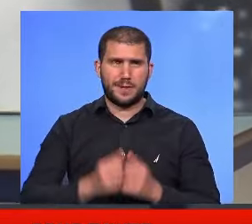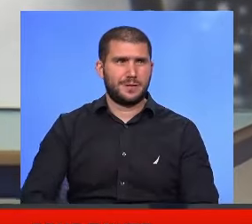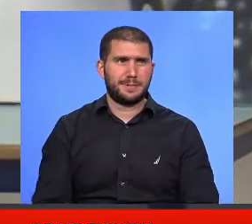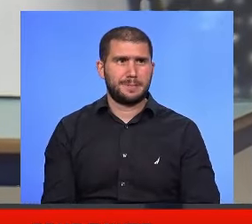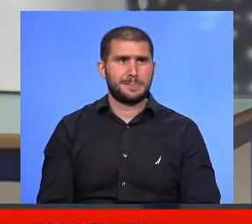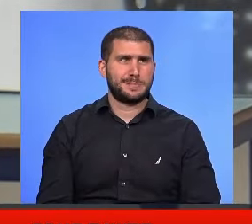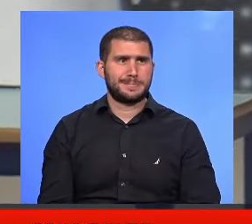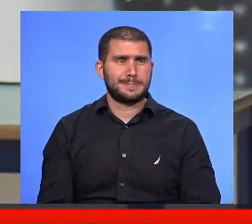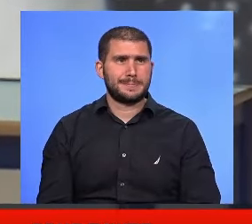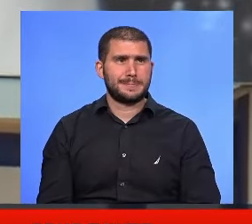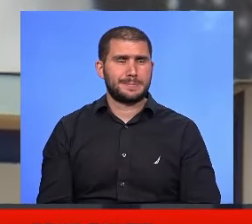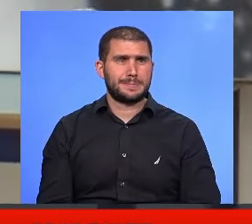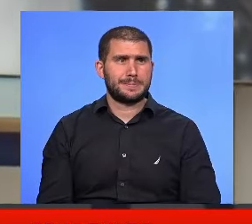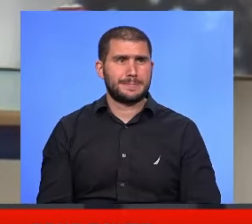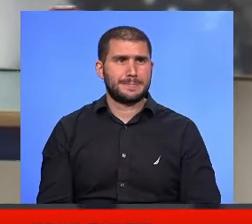מטורפת.